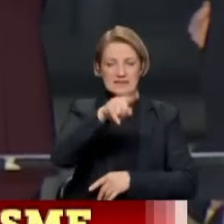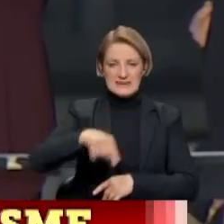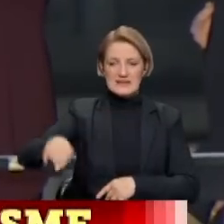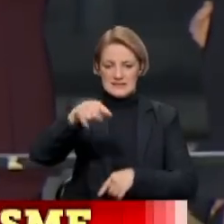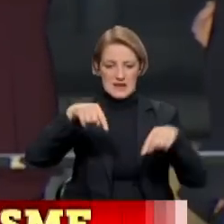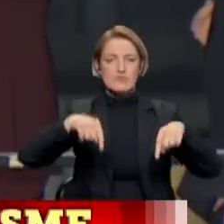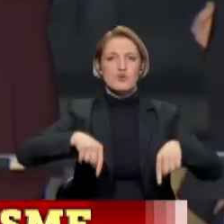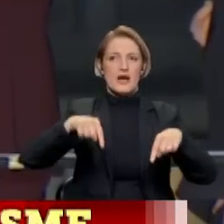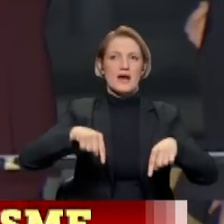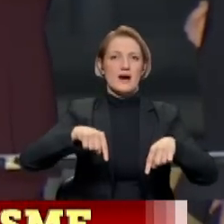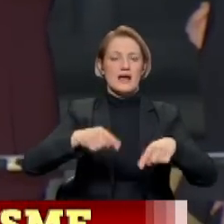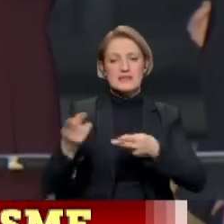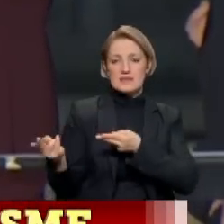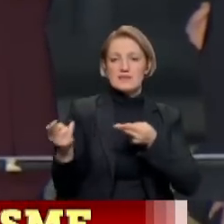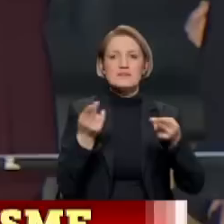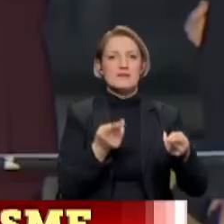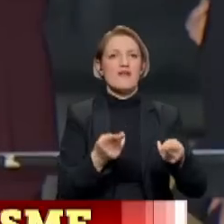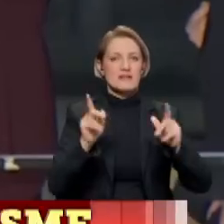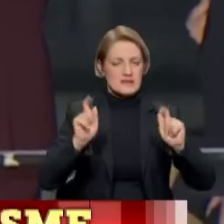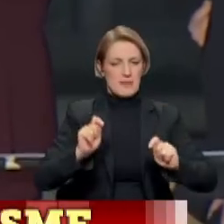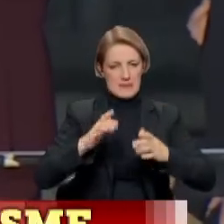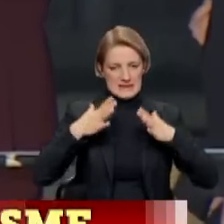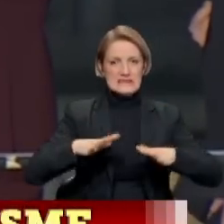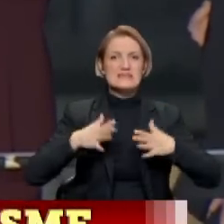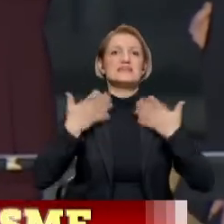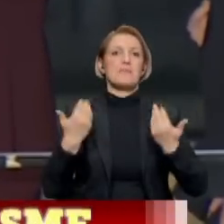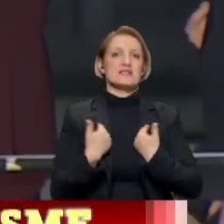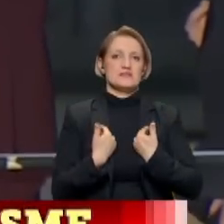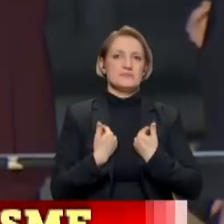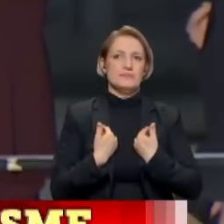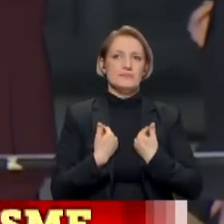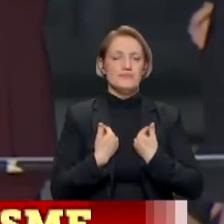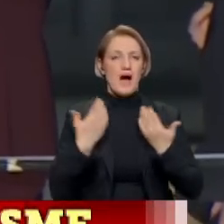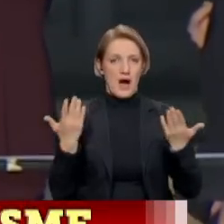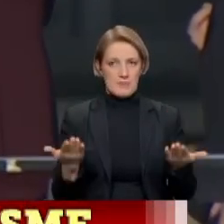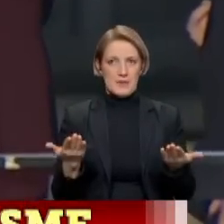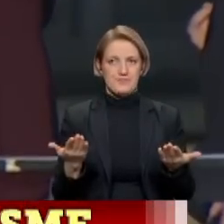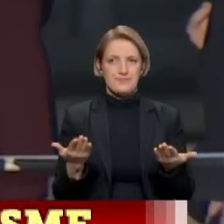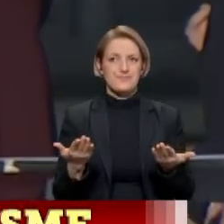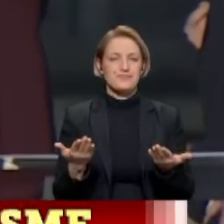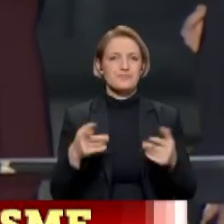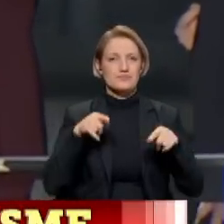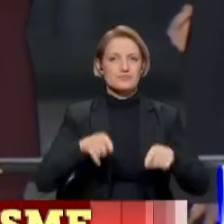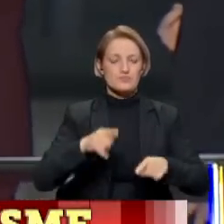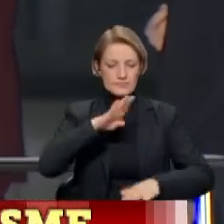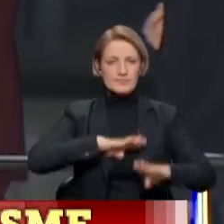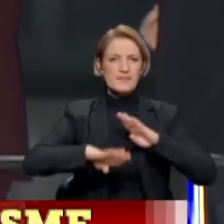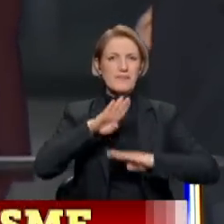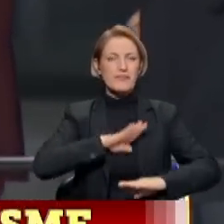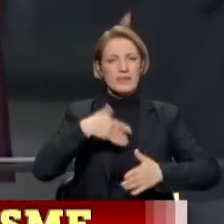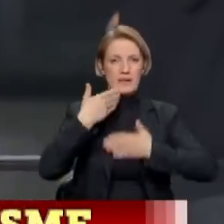sizleri buraya davet etmeyi elbette istemezdim. Ama bu